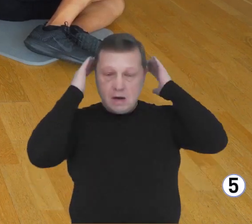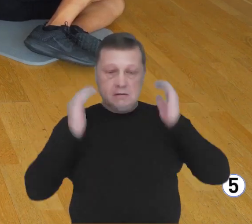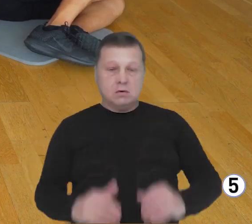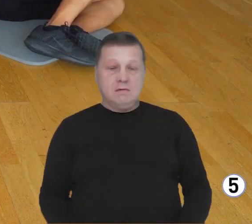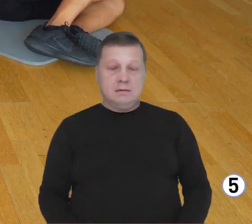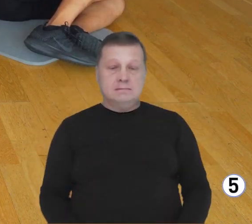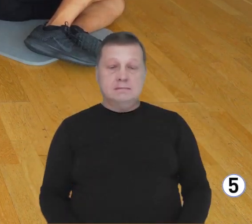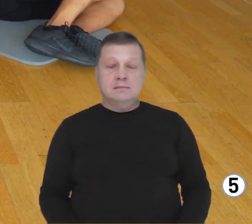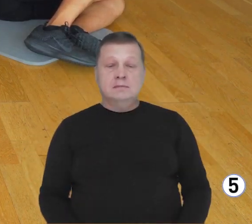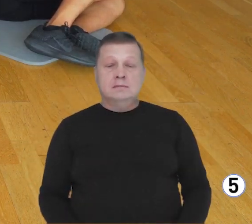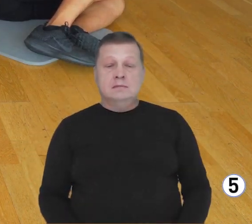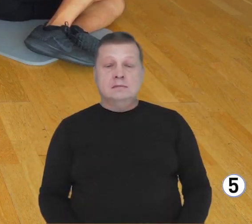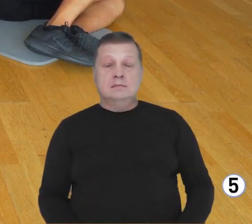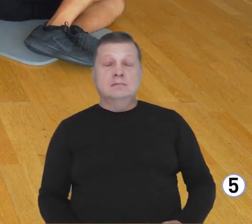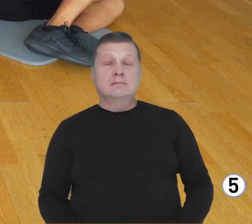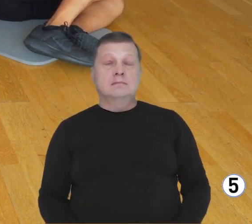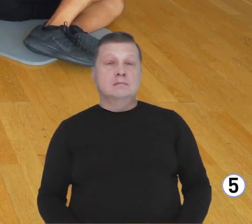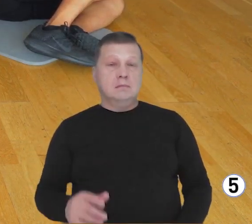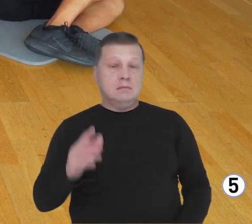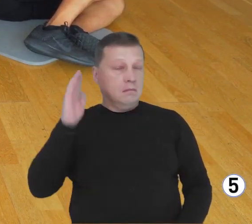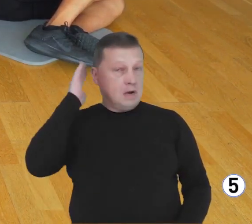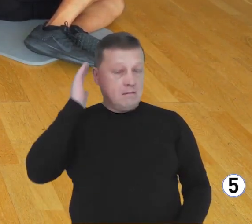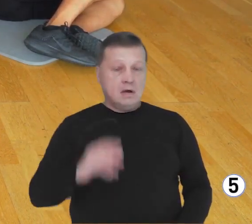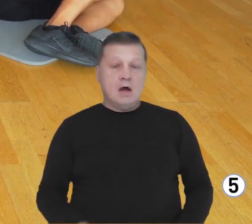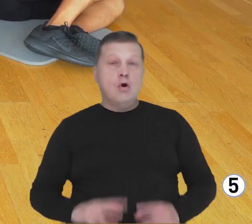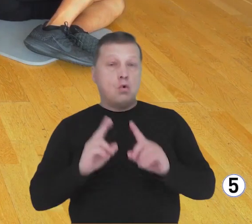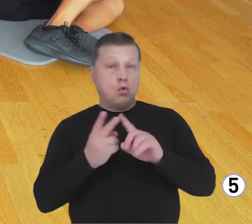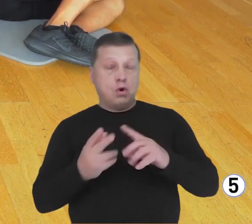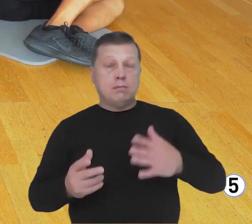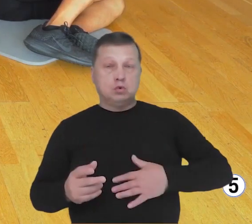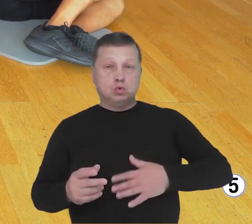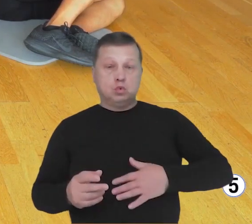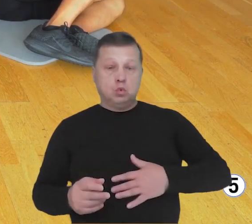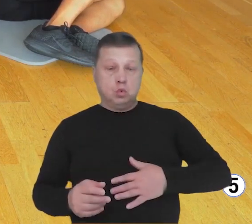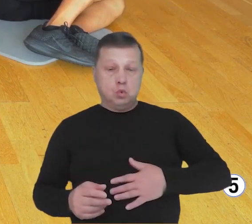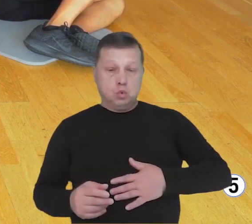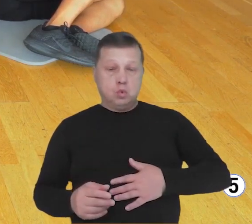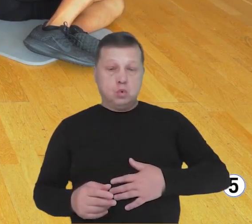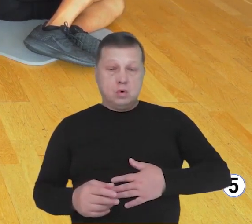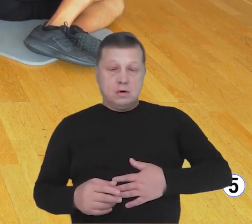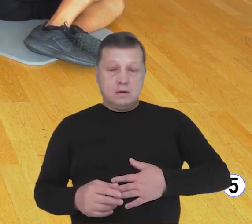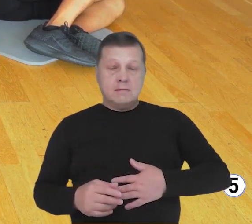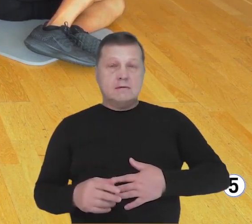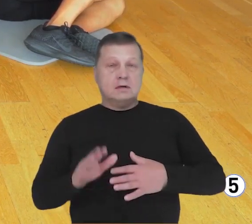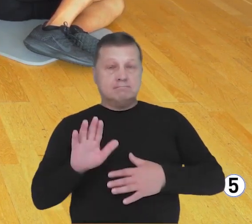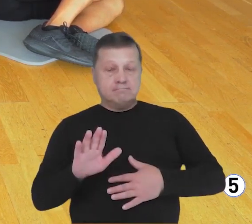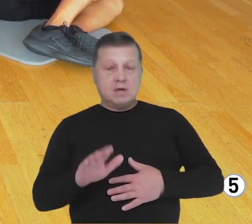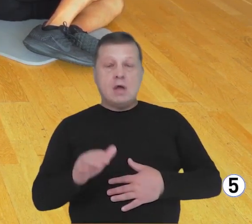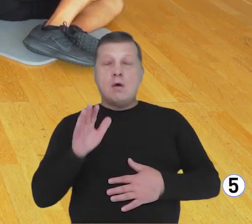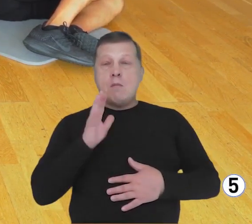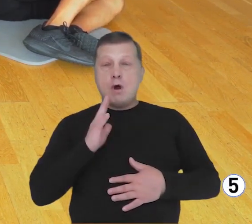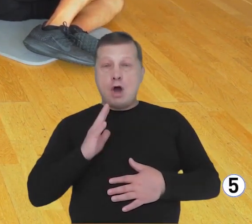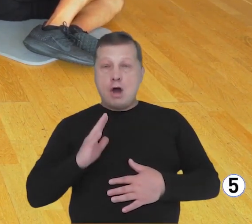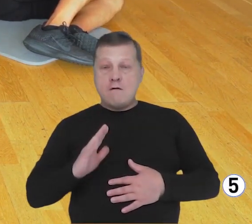głową. Prawa ręka. Druga ręka. Na brzuchu kontrolujemy napięcie mięśni